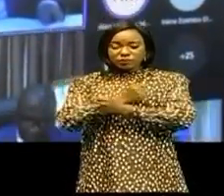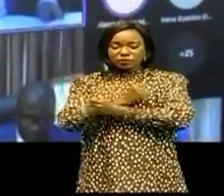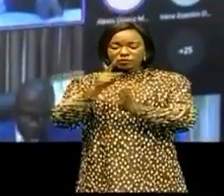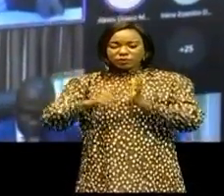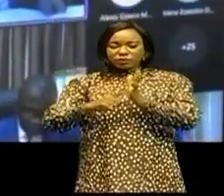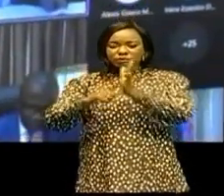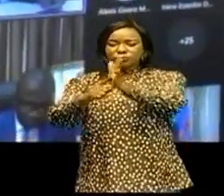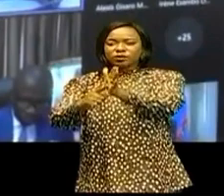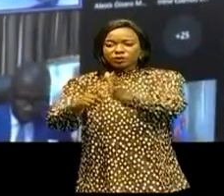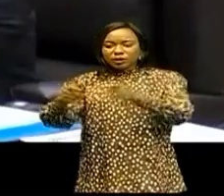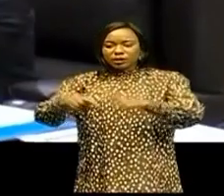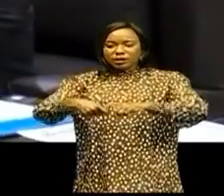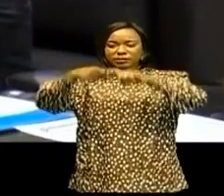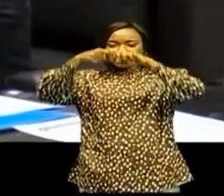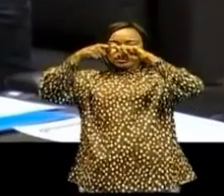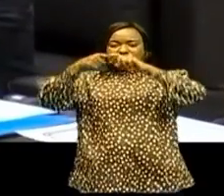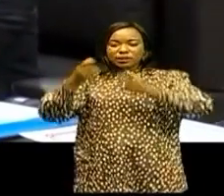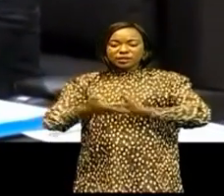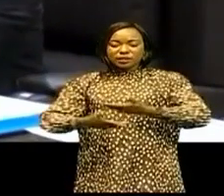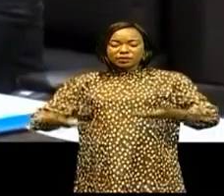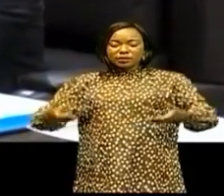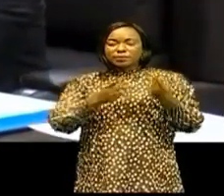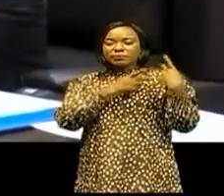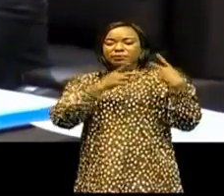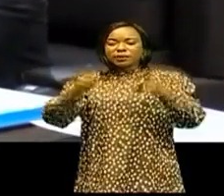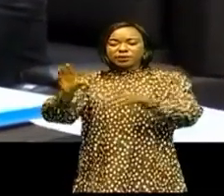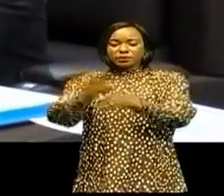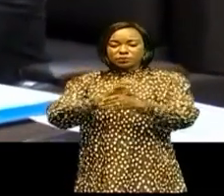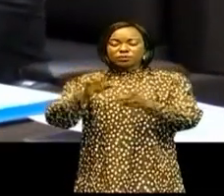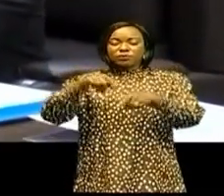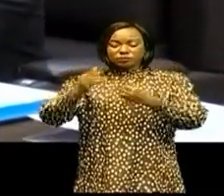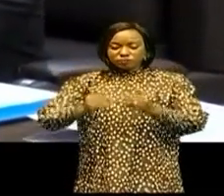en suspendant la grève pendant les pourparlers.